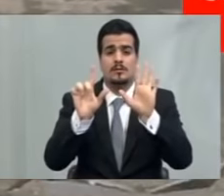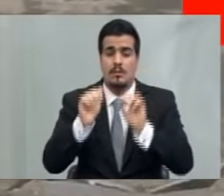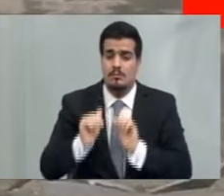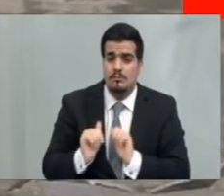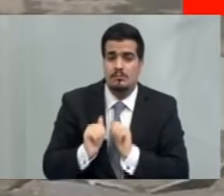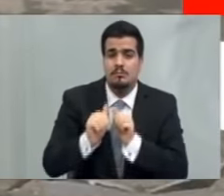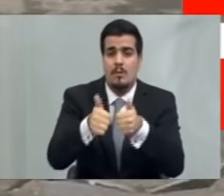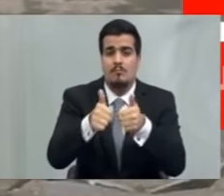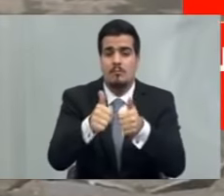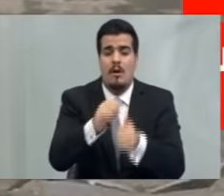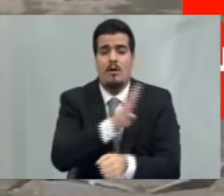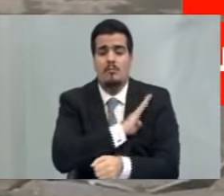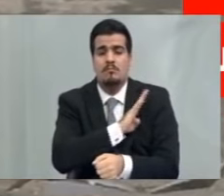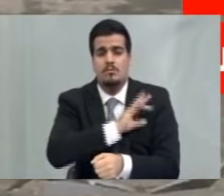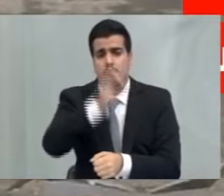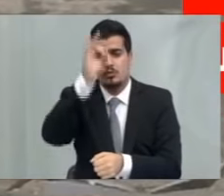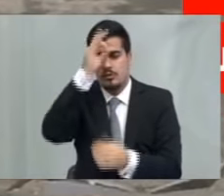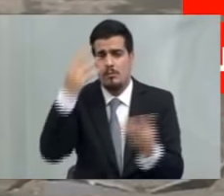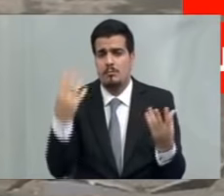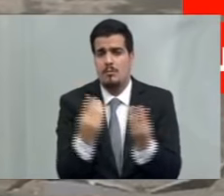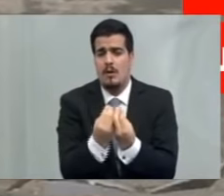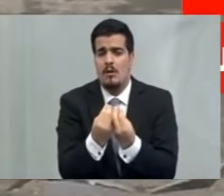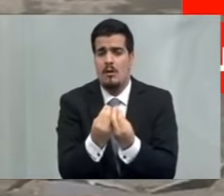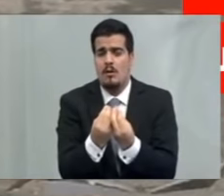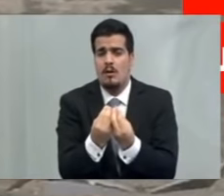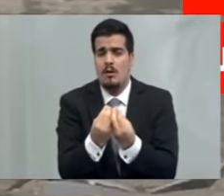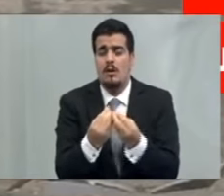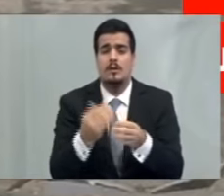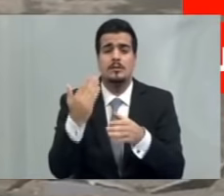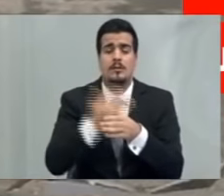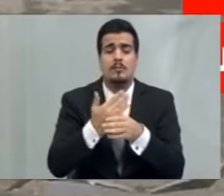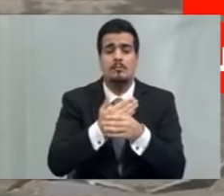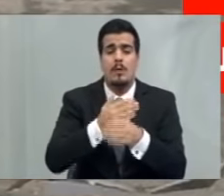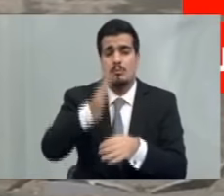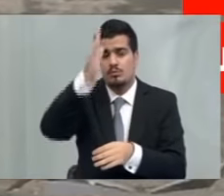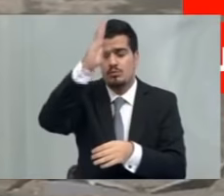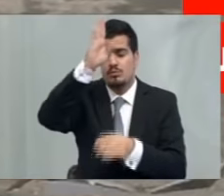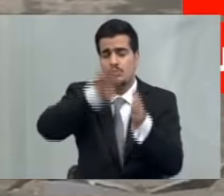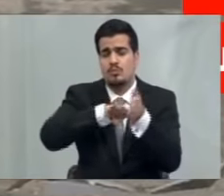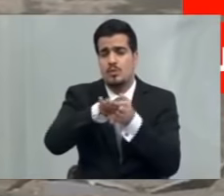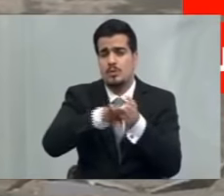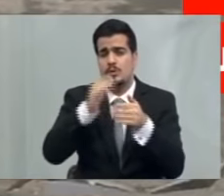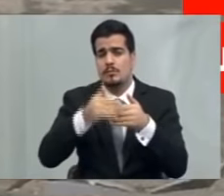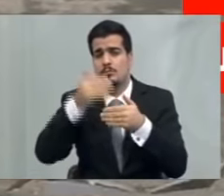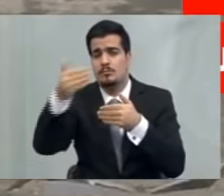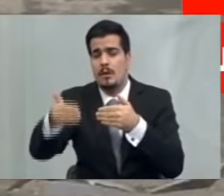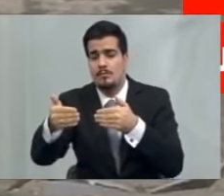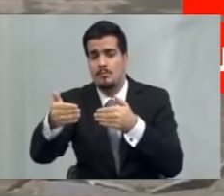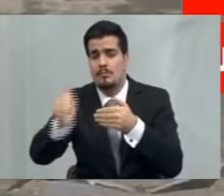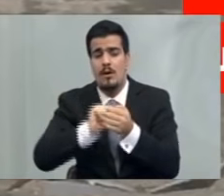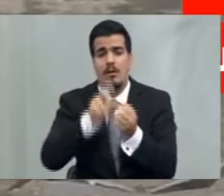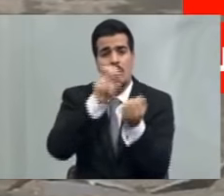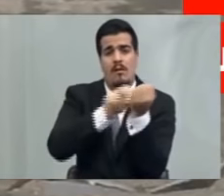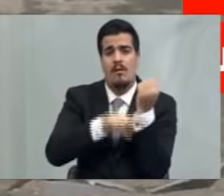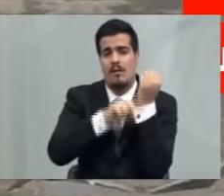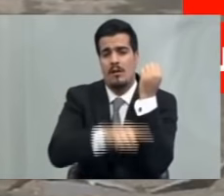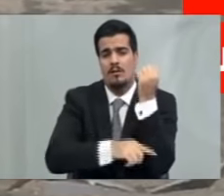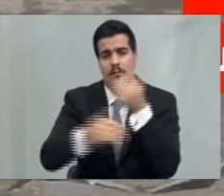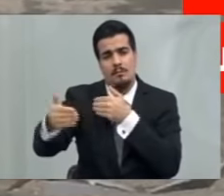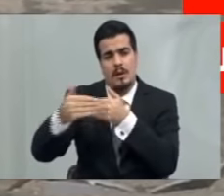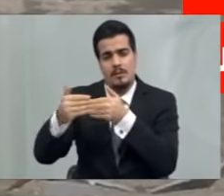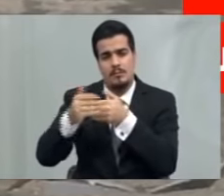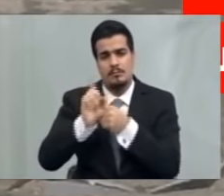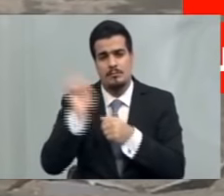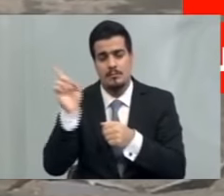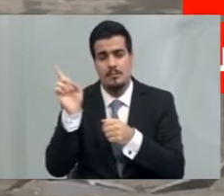انطلقت العمليات العسكرية مجدداً باتجاه الساحل الأيمن نحو مناطق البوسيف والمطار